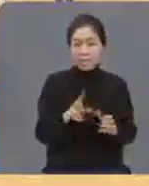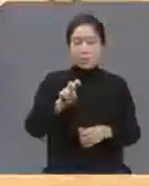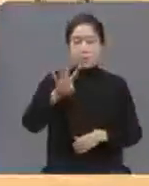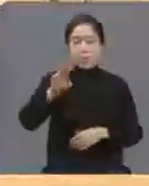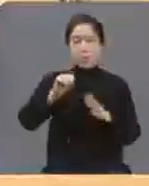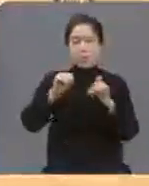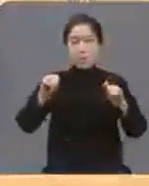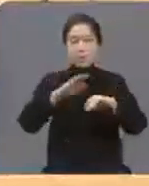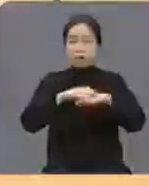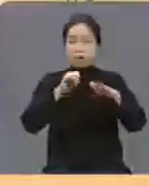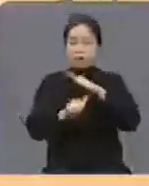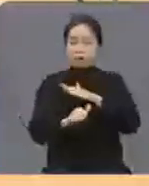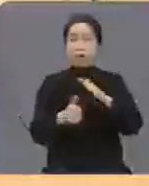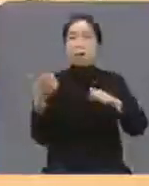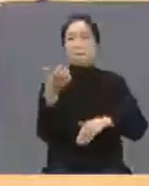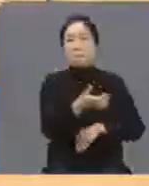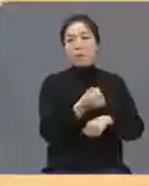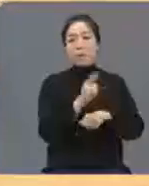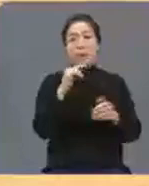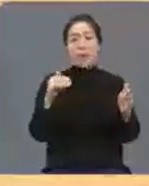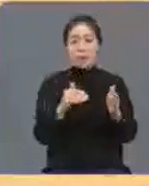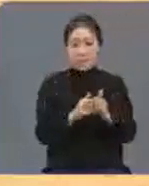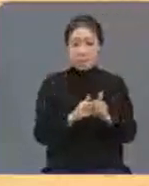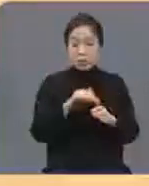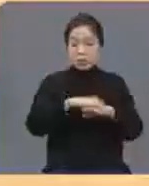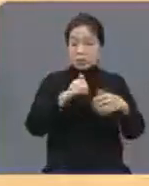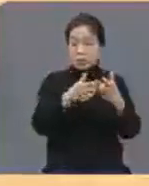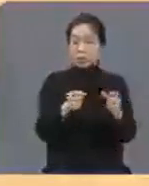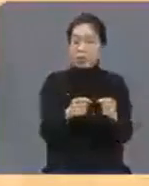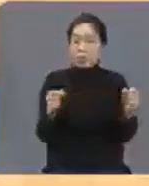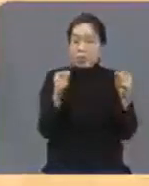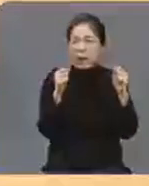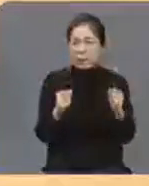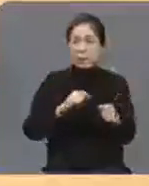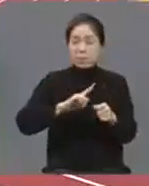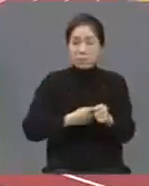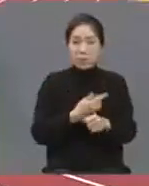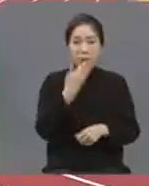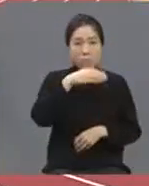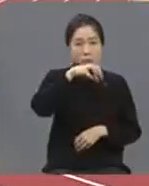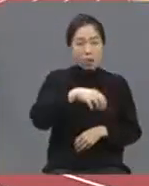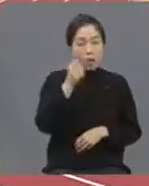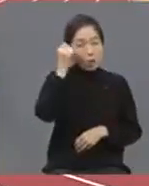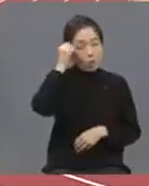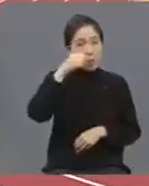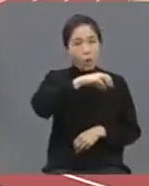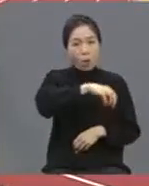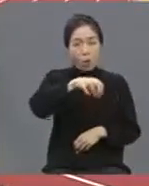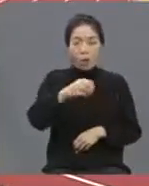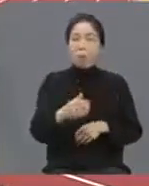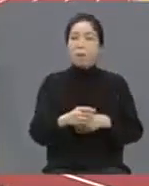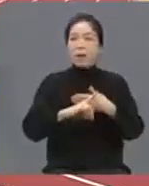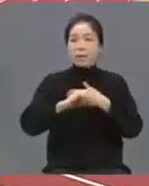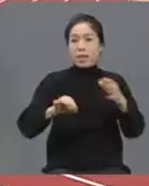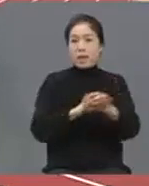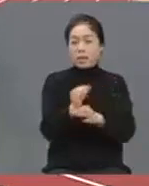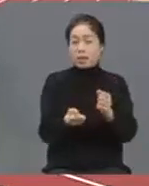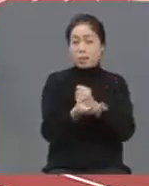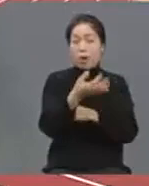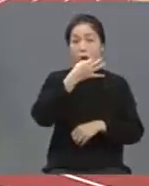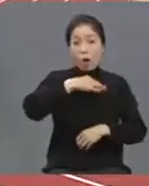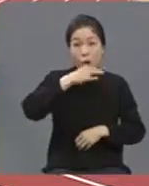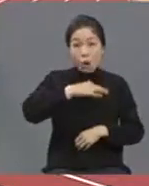밝혔습니다 전남도는 전지훈련 선수단이 오랜 기간 체류하면서 음식점과 숙박 업소 등에서 발생한 지역 경제 파급